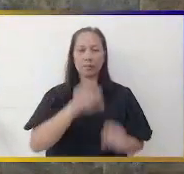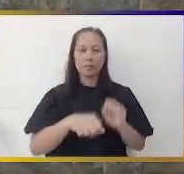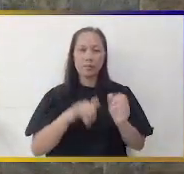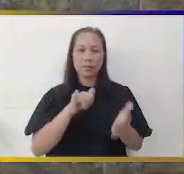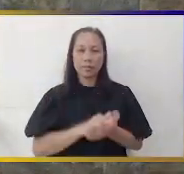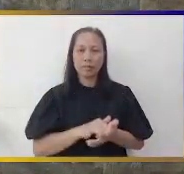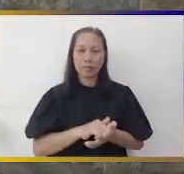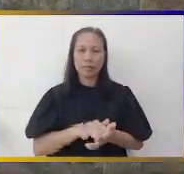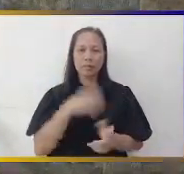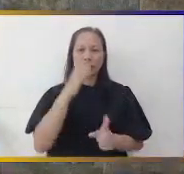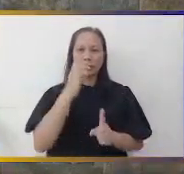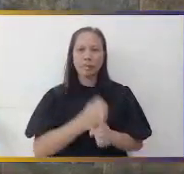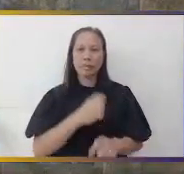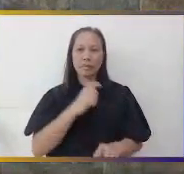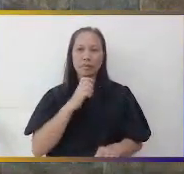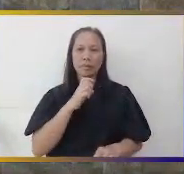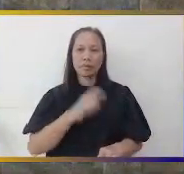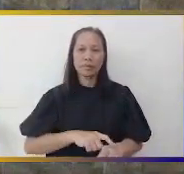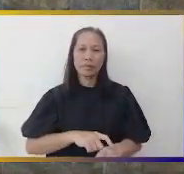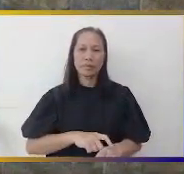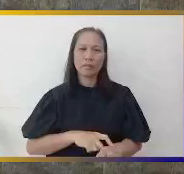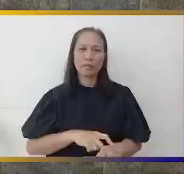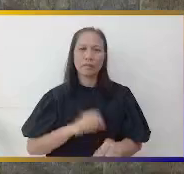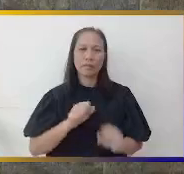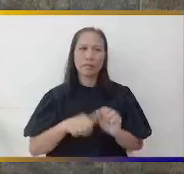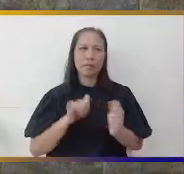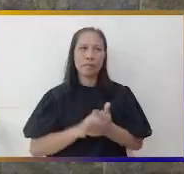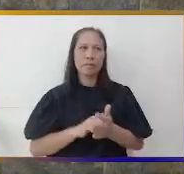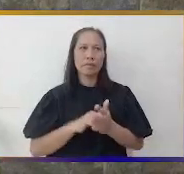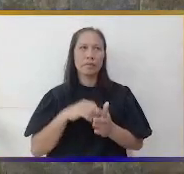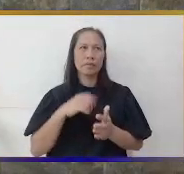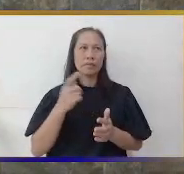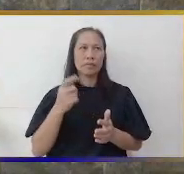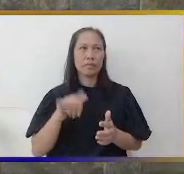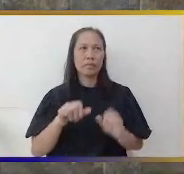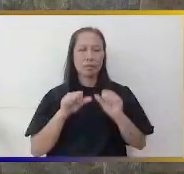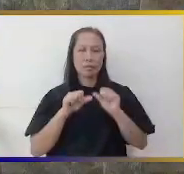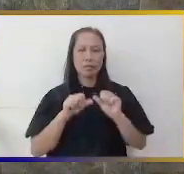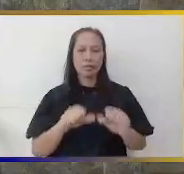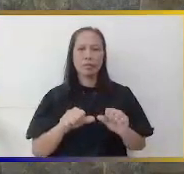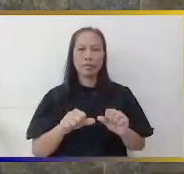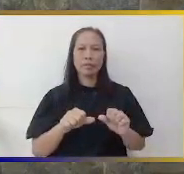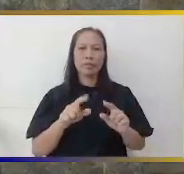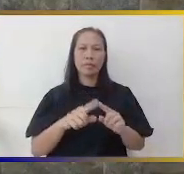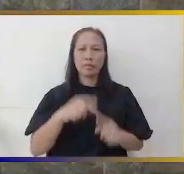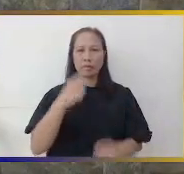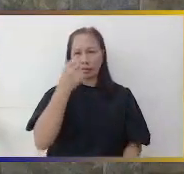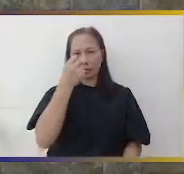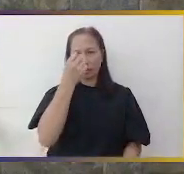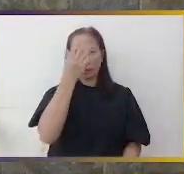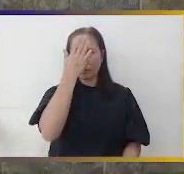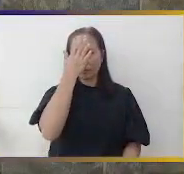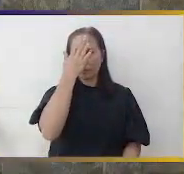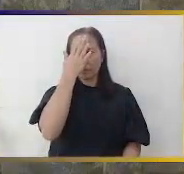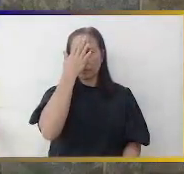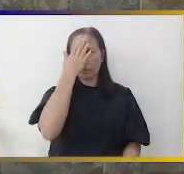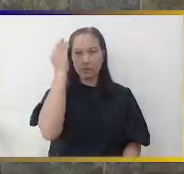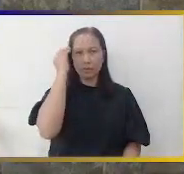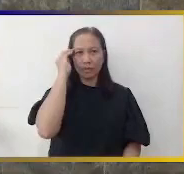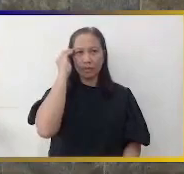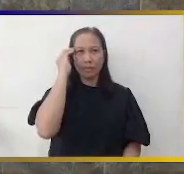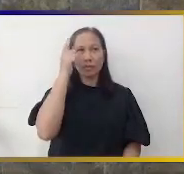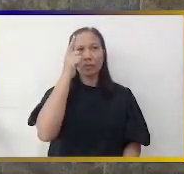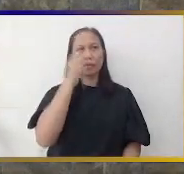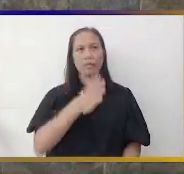bago kami naga sa pag tuloy-tuloy we make it na talagang kaisipan ng Diyos maging kami